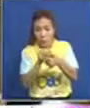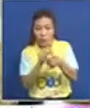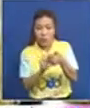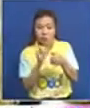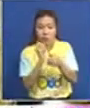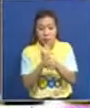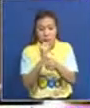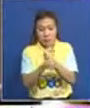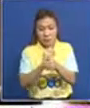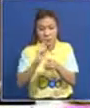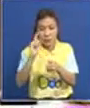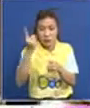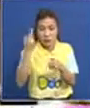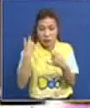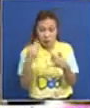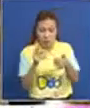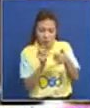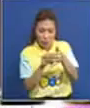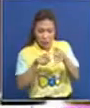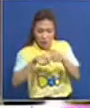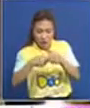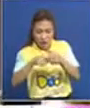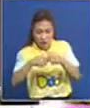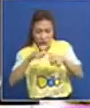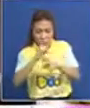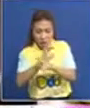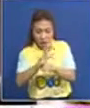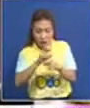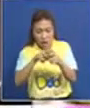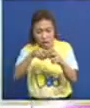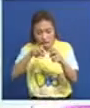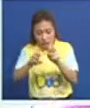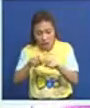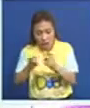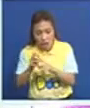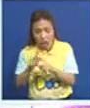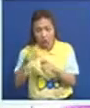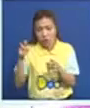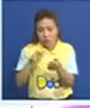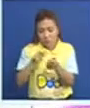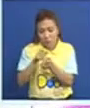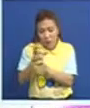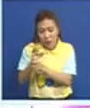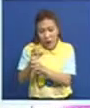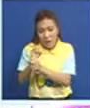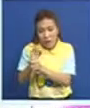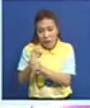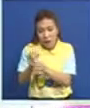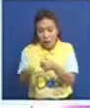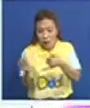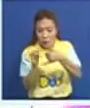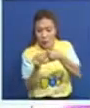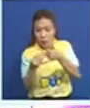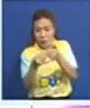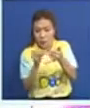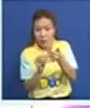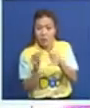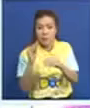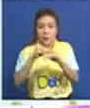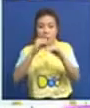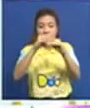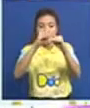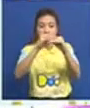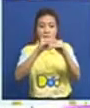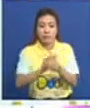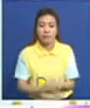ไปแต่หากกระดูกบางส่วนมีลักษณะเป็นรูพุนก็จะใช้เลซินในการปั้นเพื่อปิดรูที่พุน